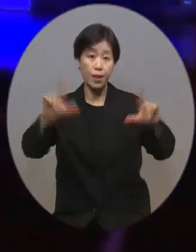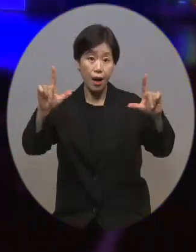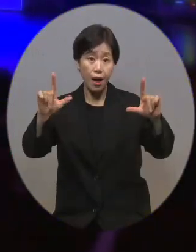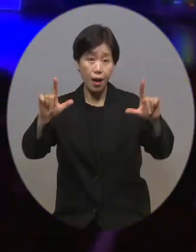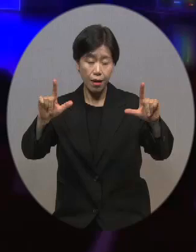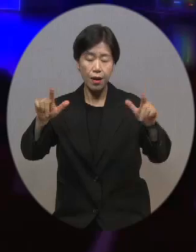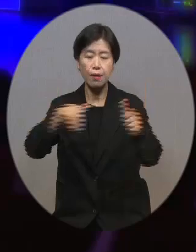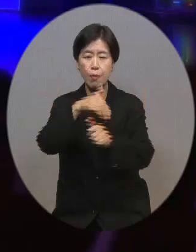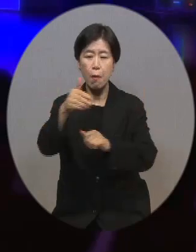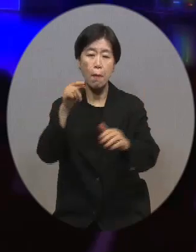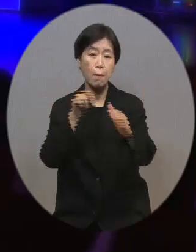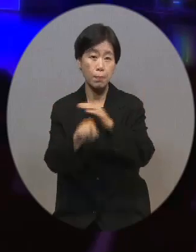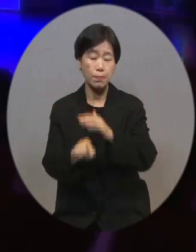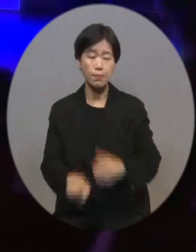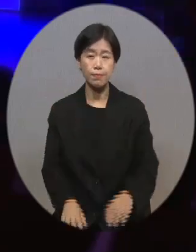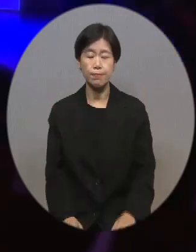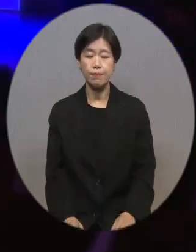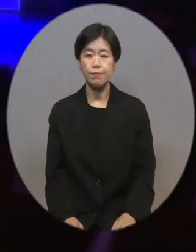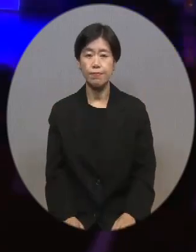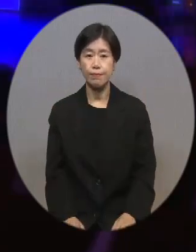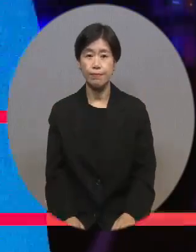찾았습니다.